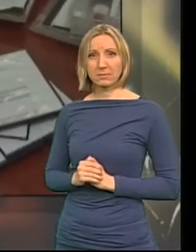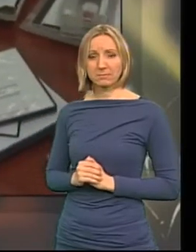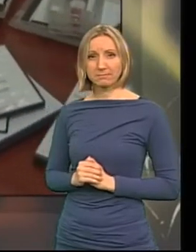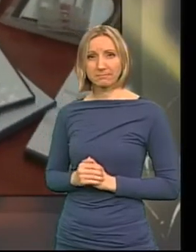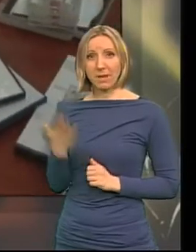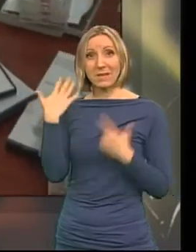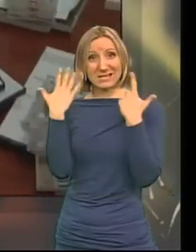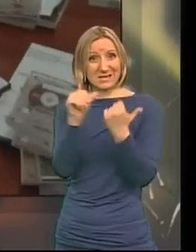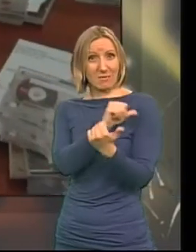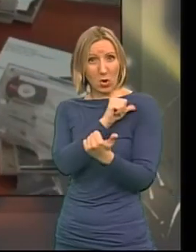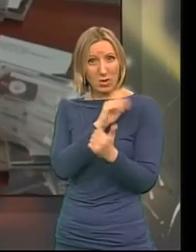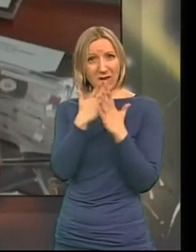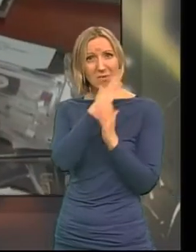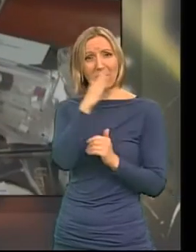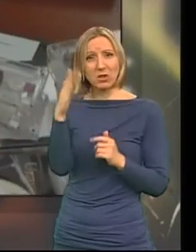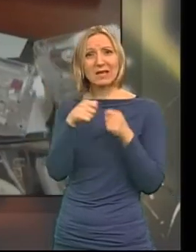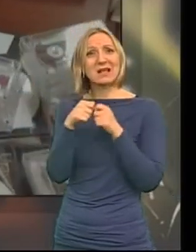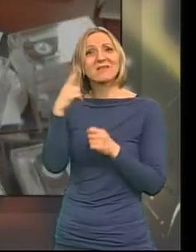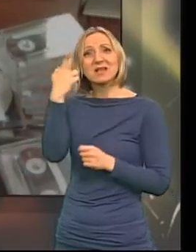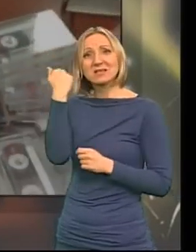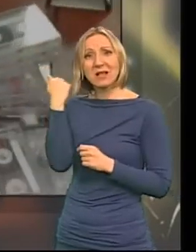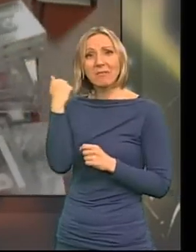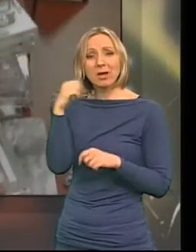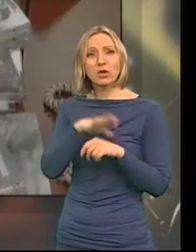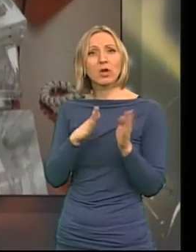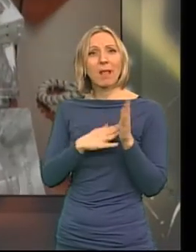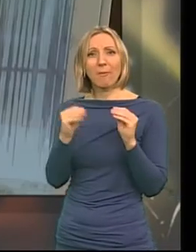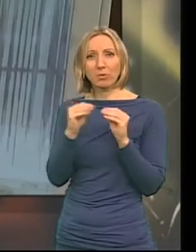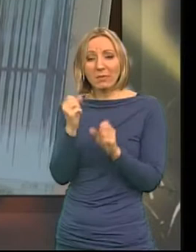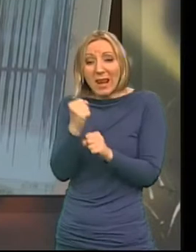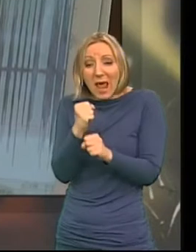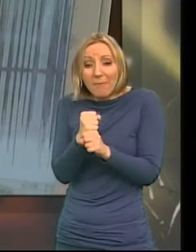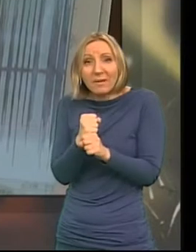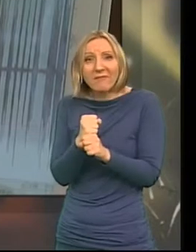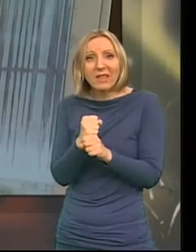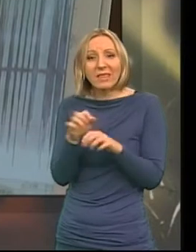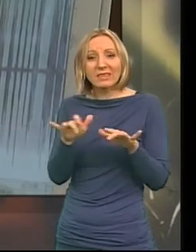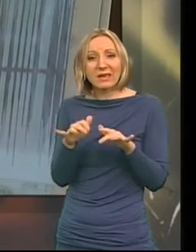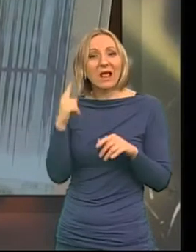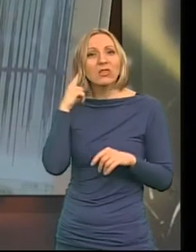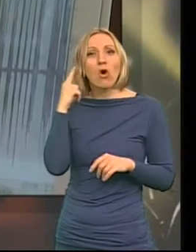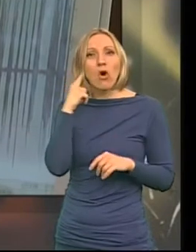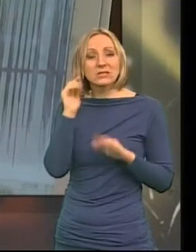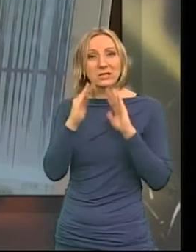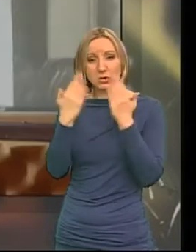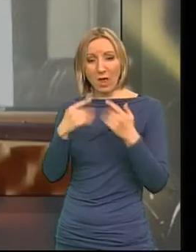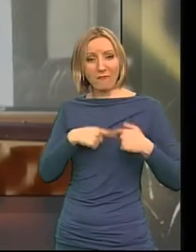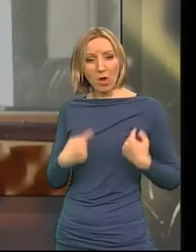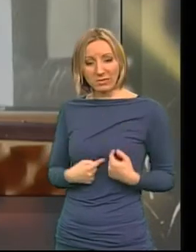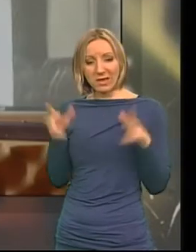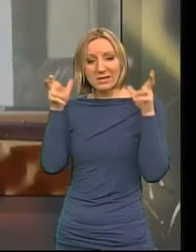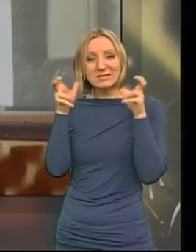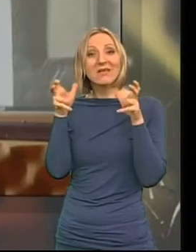Pre 7 godina pri Biblioteci Saveza slepih dr. Milan Budimir napravljen je digitalni tonski studio u kome volonteri snimaju